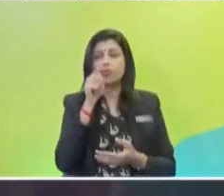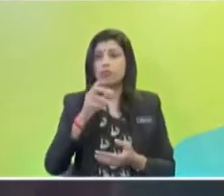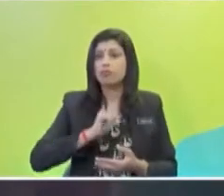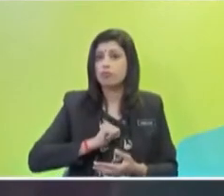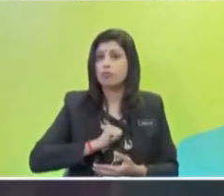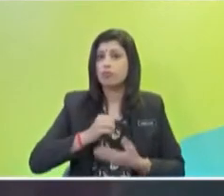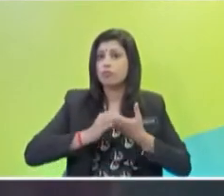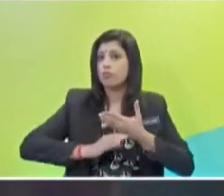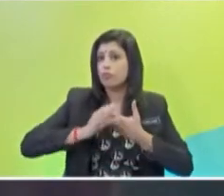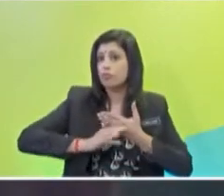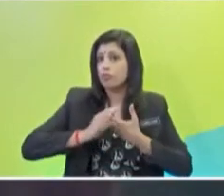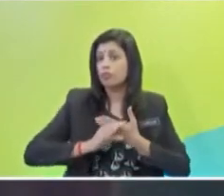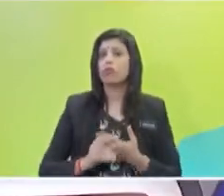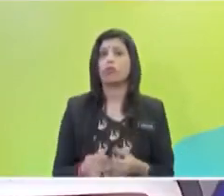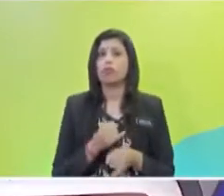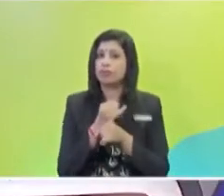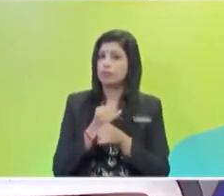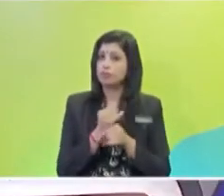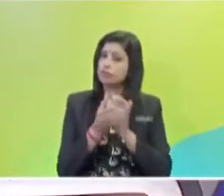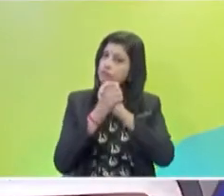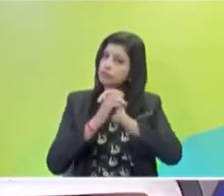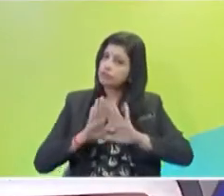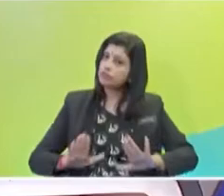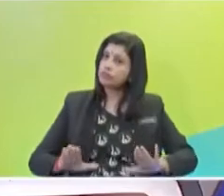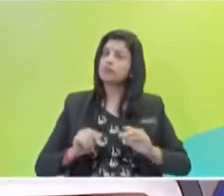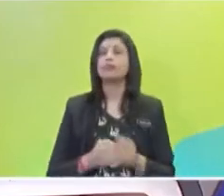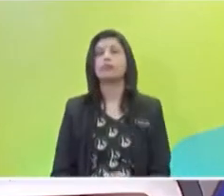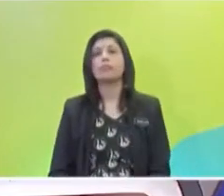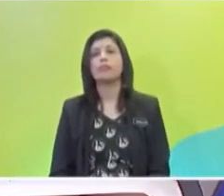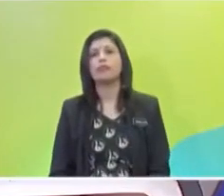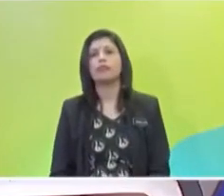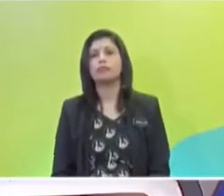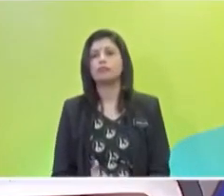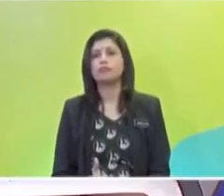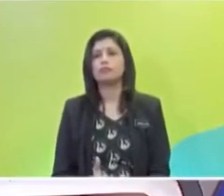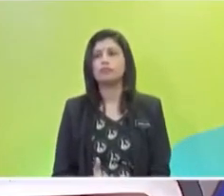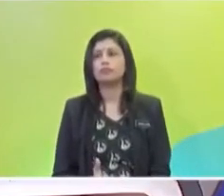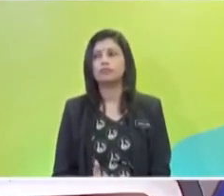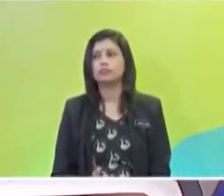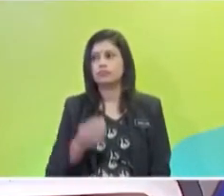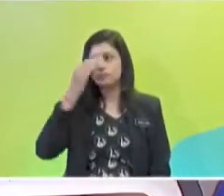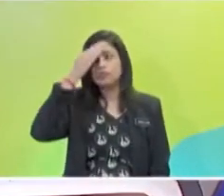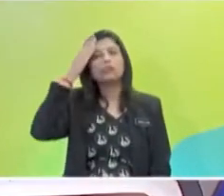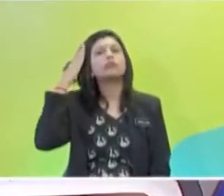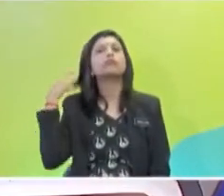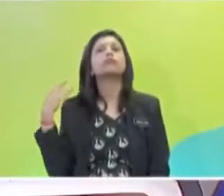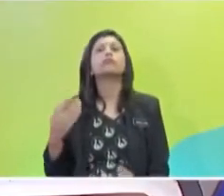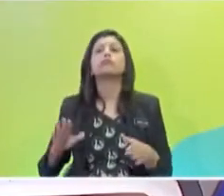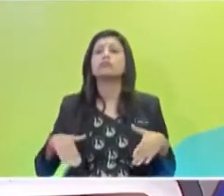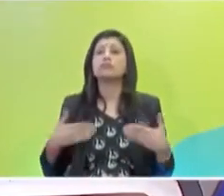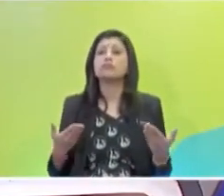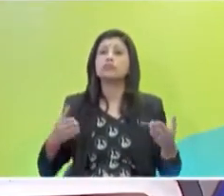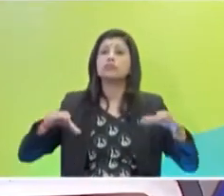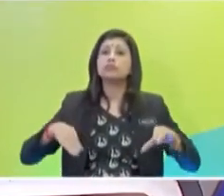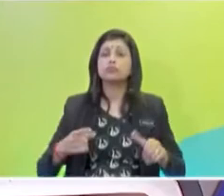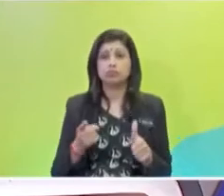Kena hati-hati semasa menggunakan objek tajam, terutama sekali pisau. Okey, caranya senang sangat. Yang pertama, selepas